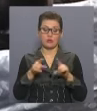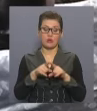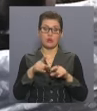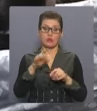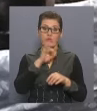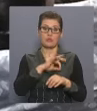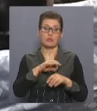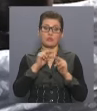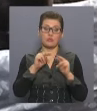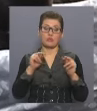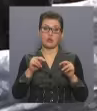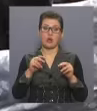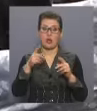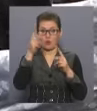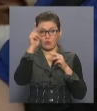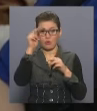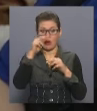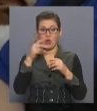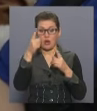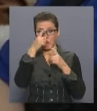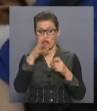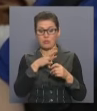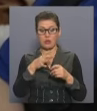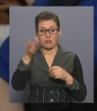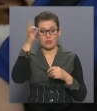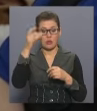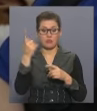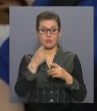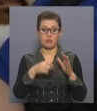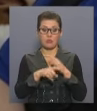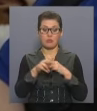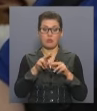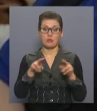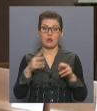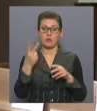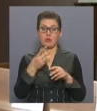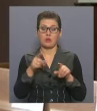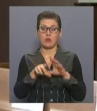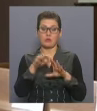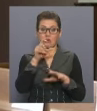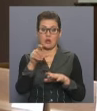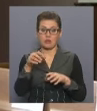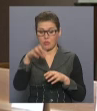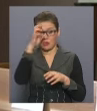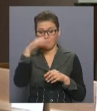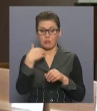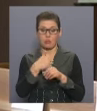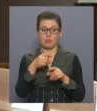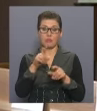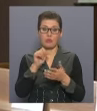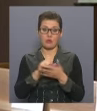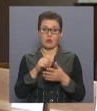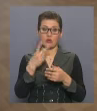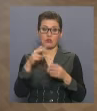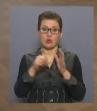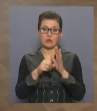жүздеген ұстаз бен оқушы хабардар болды. Есте болса, апта басында парламенттің қос палата депутаттары еліміздің басты құжатына